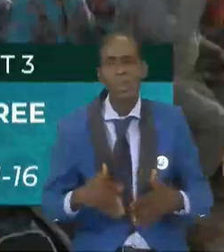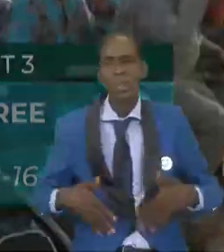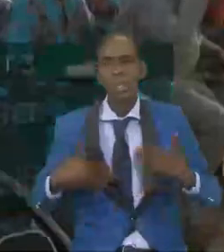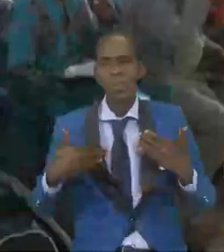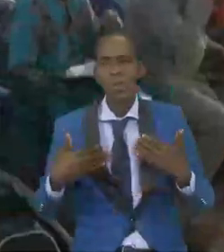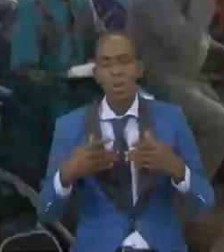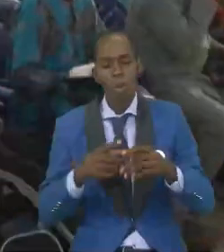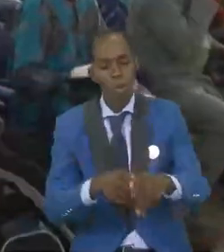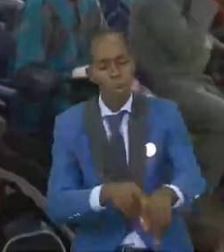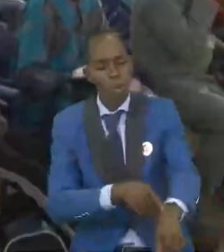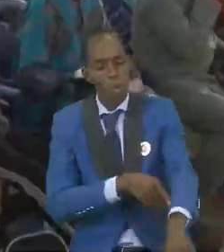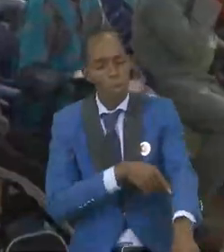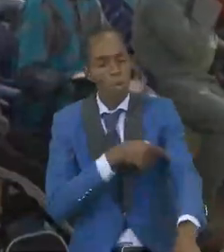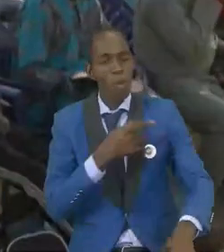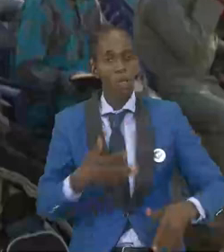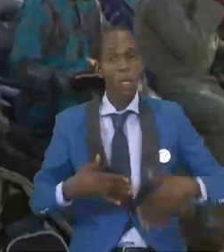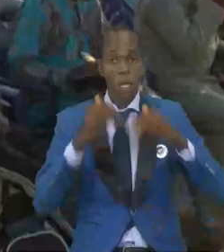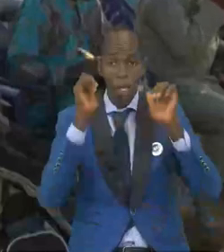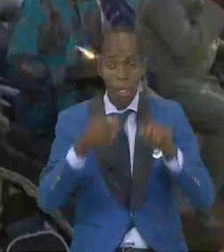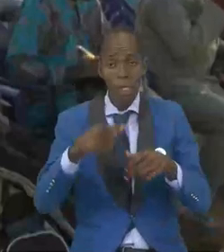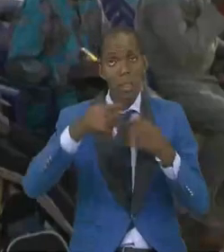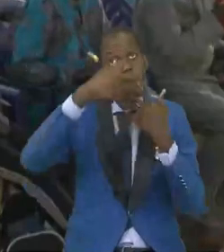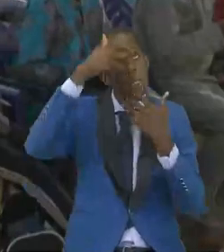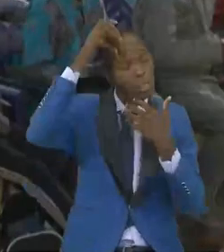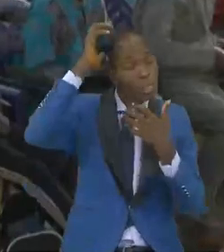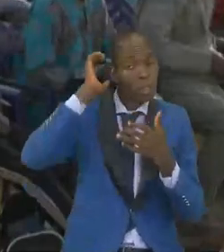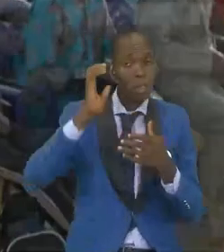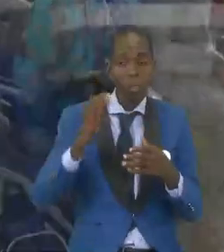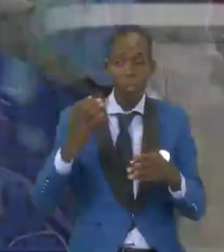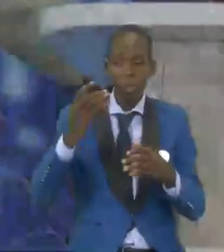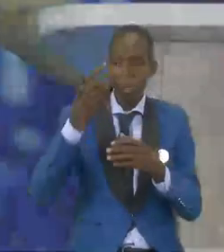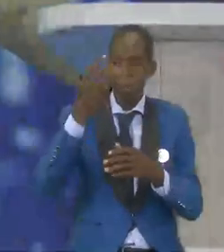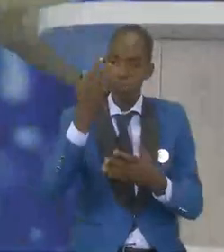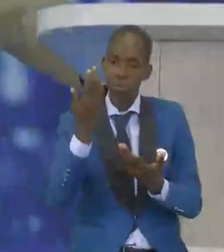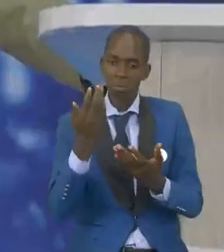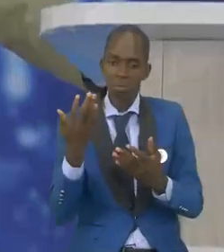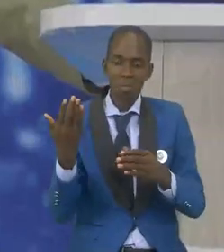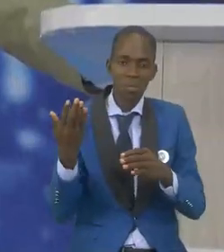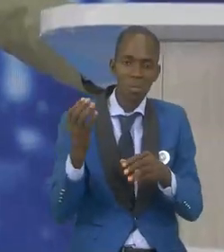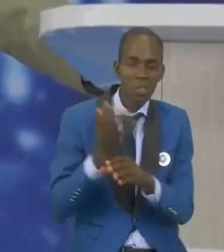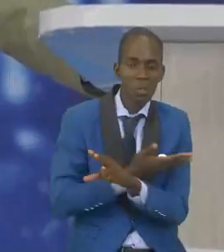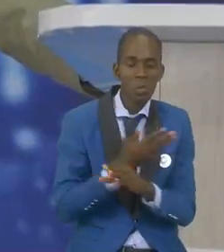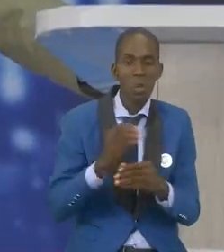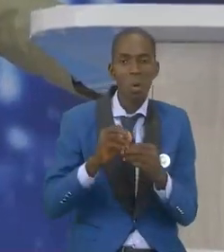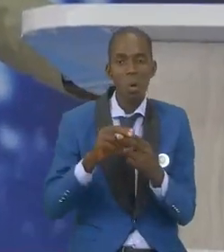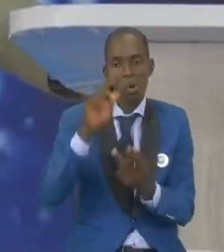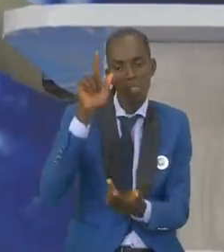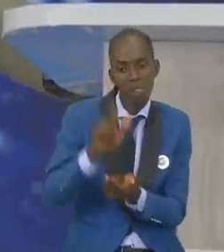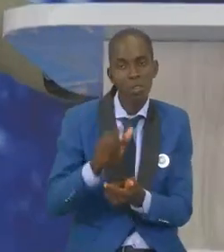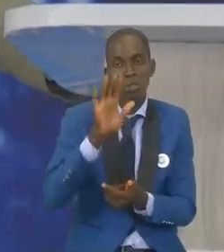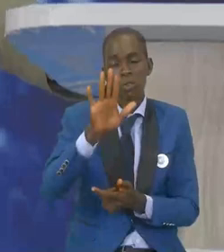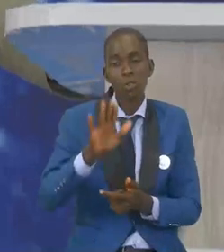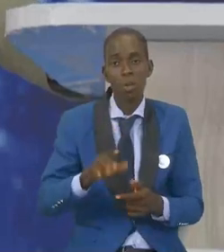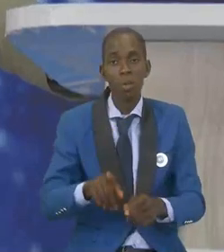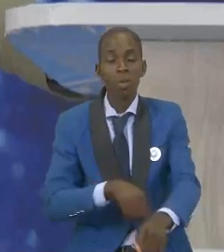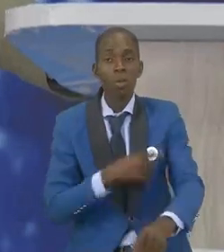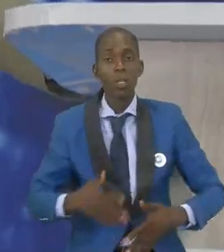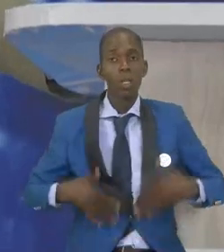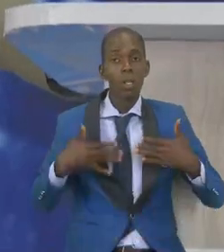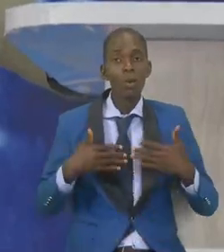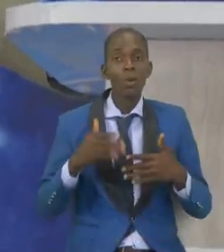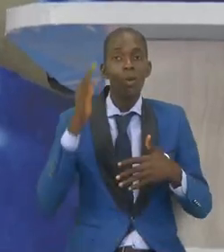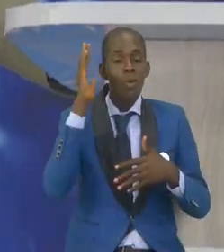combien de vie réclame sur est-ce que les lions vont écouter un long jour est-ce